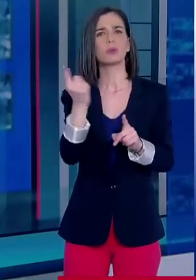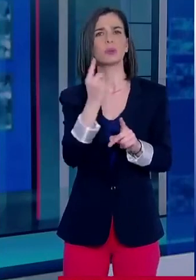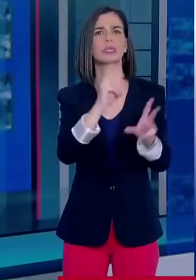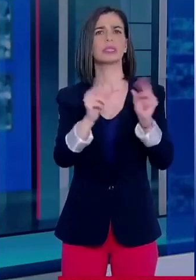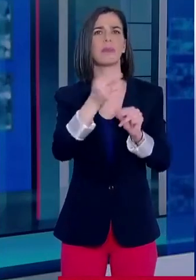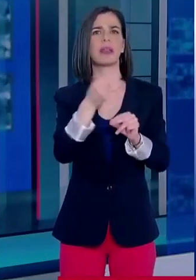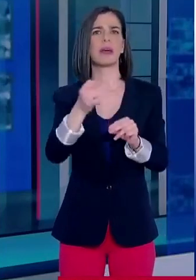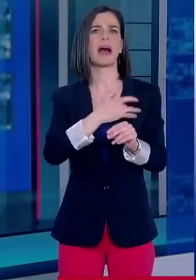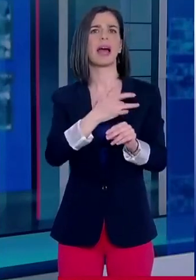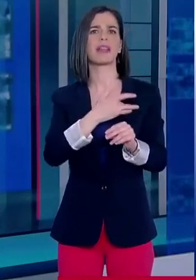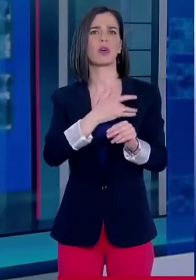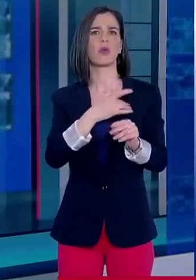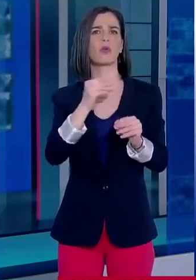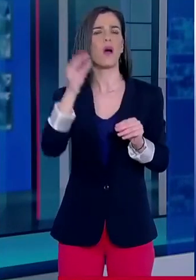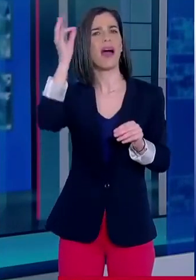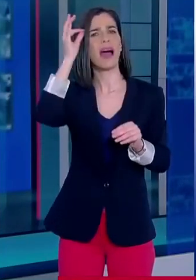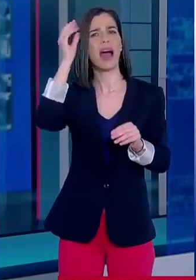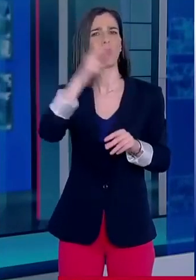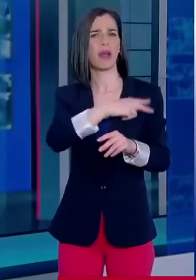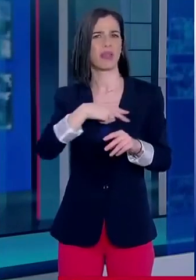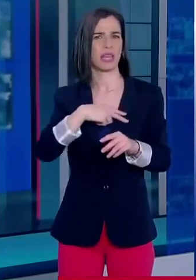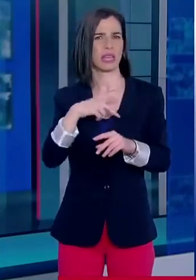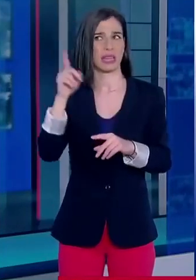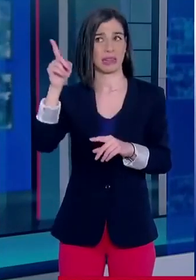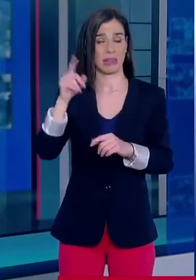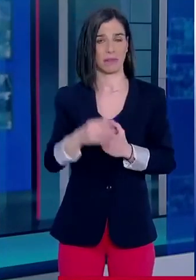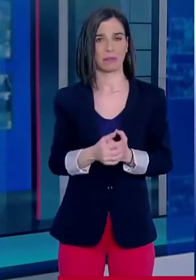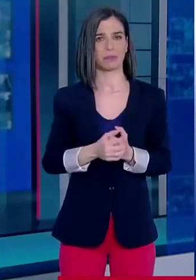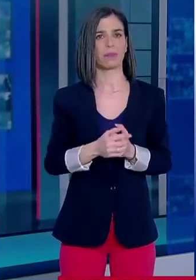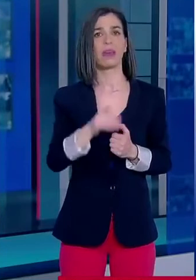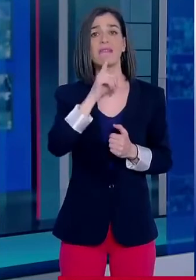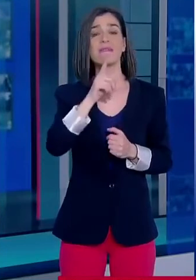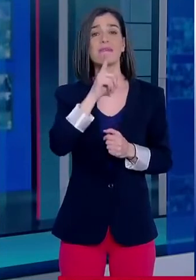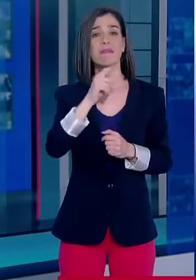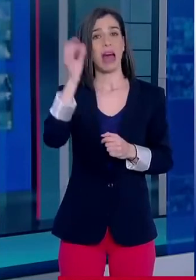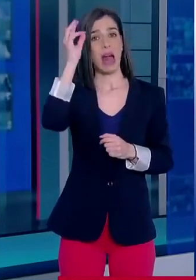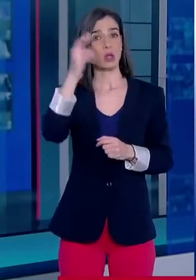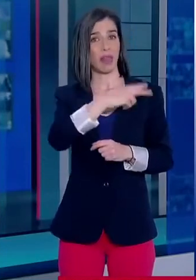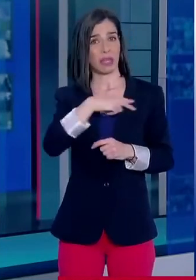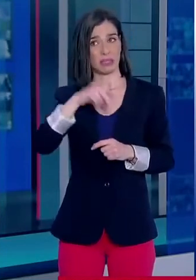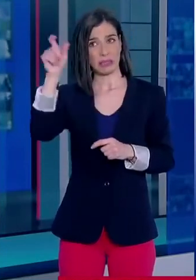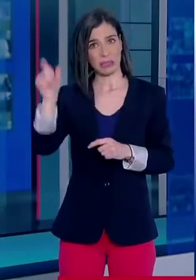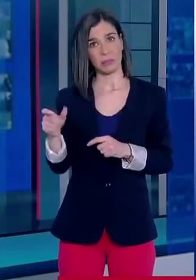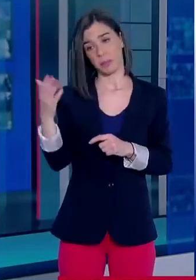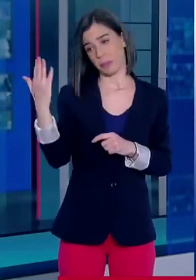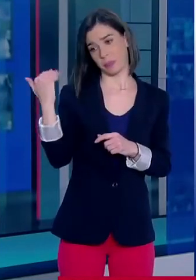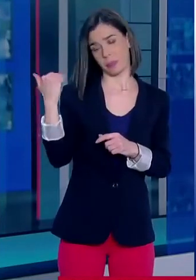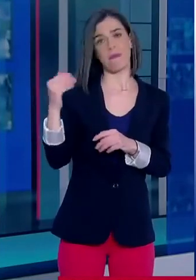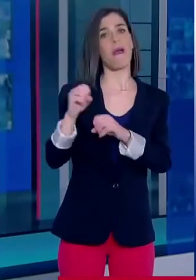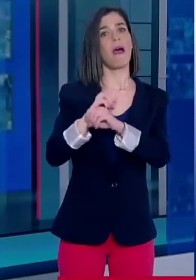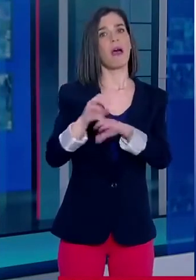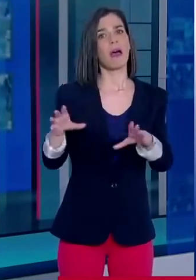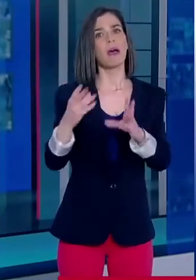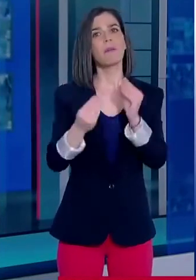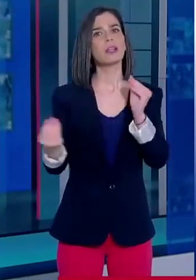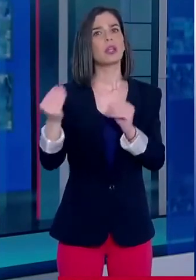με τον κύριο, με την ομάδα του Γάλλου καθηγητού. Ο Γάλλος καθηγητής έκανε μια πρόσφατη ανακοίνωση με